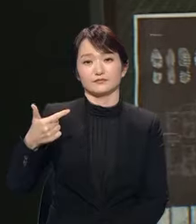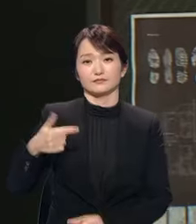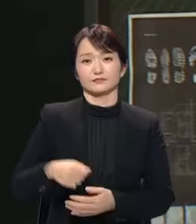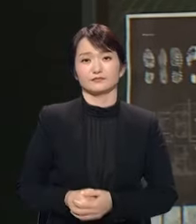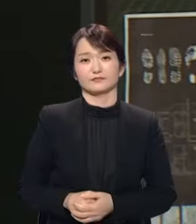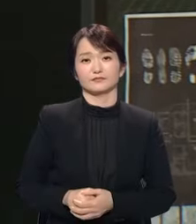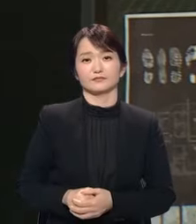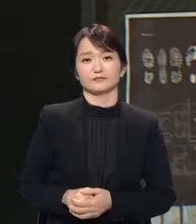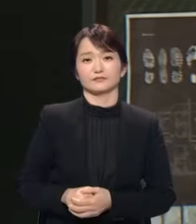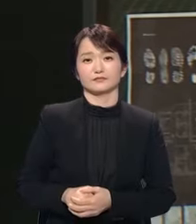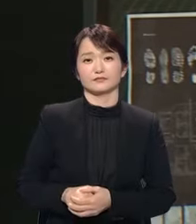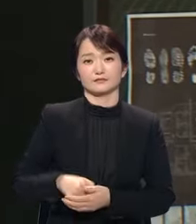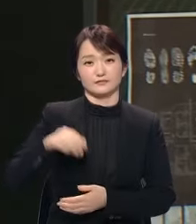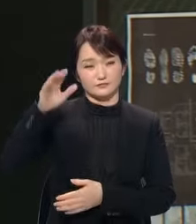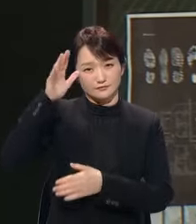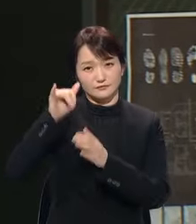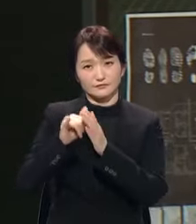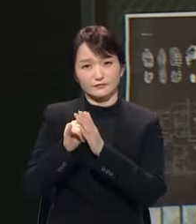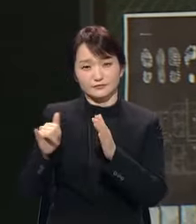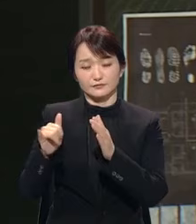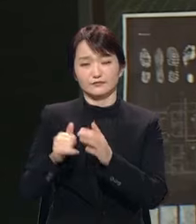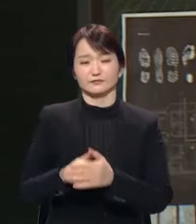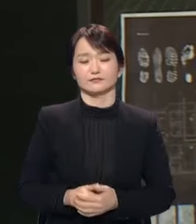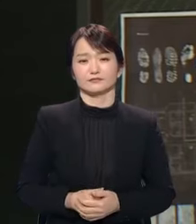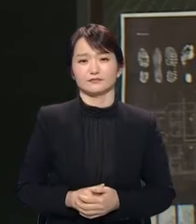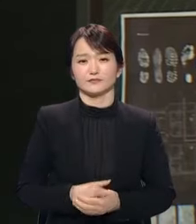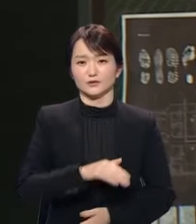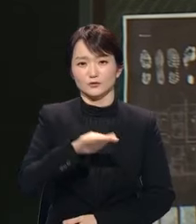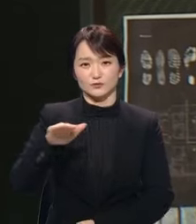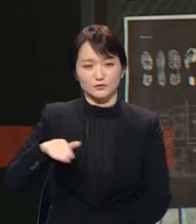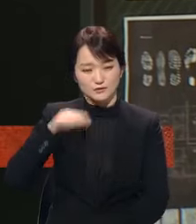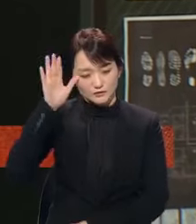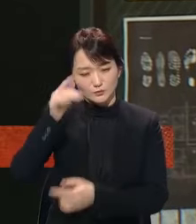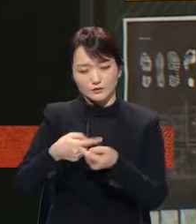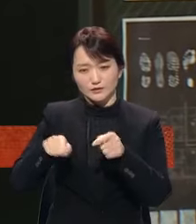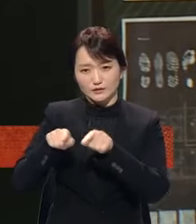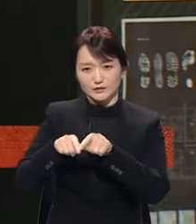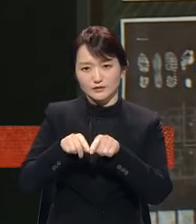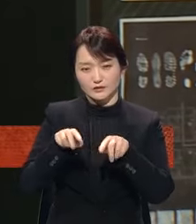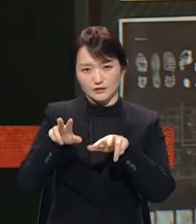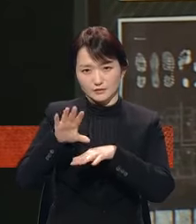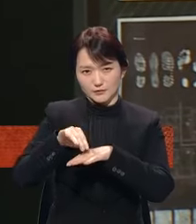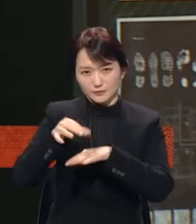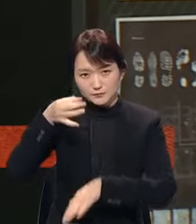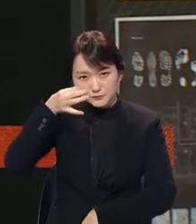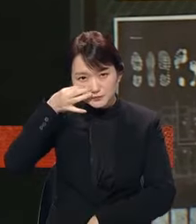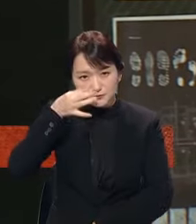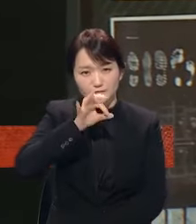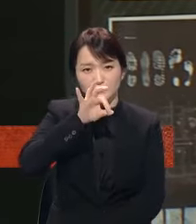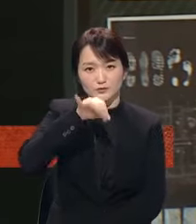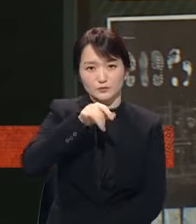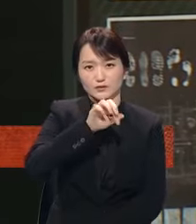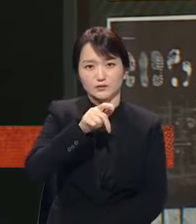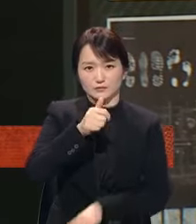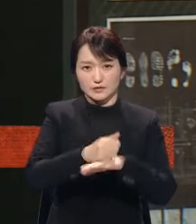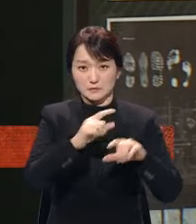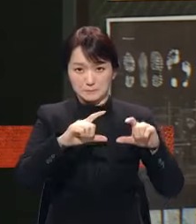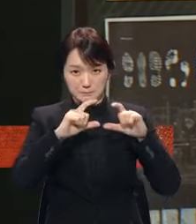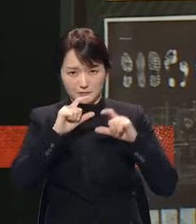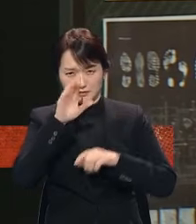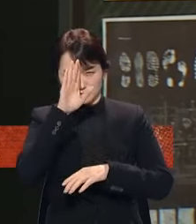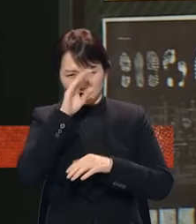견족, 우리 집 댕댕이 오단이랑 같이 본방 사수합니다 하신 오지연님, 위암 말기 판정받고 병마와 힘겹게